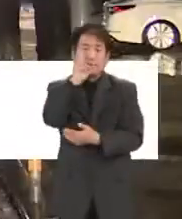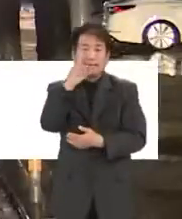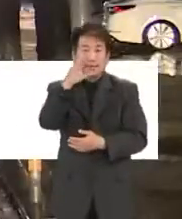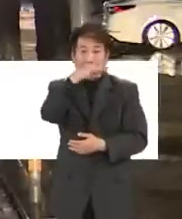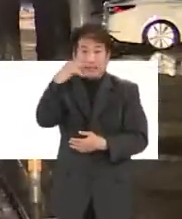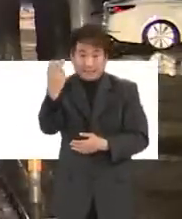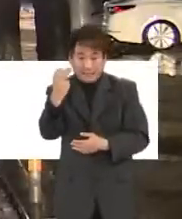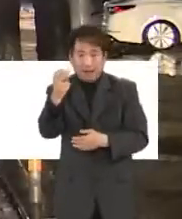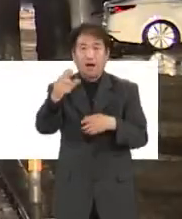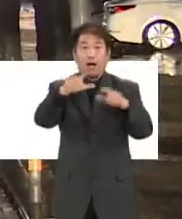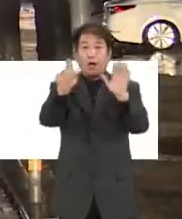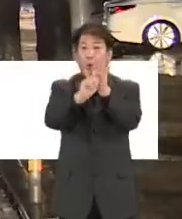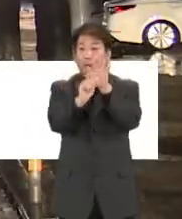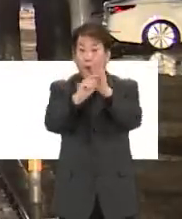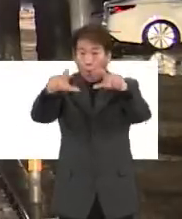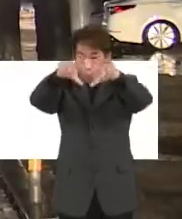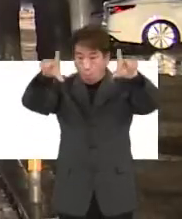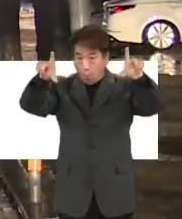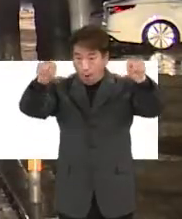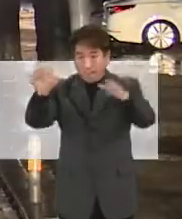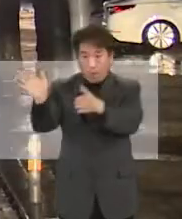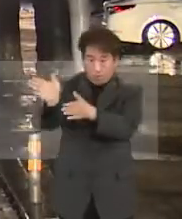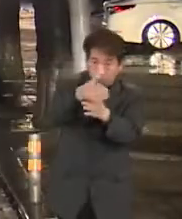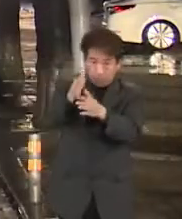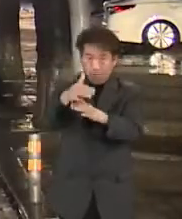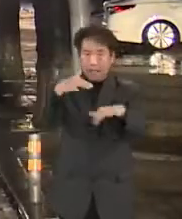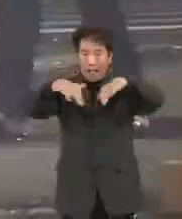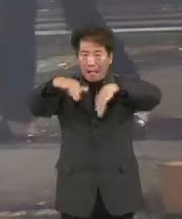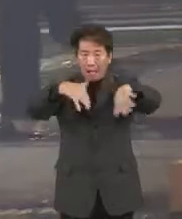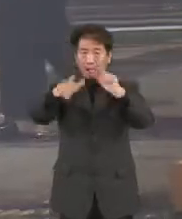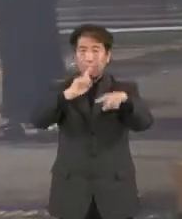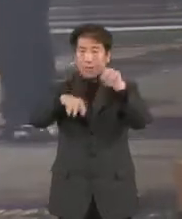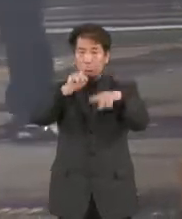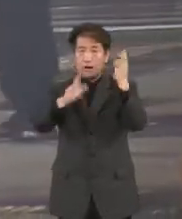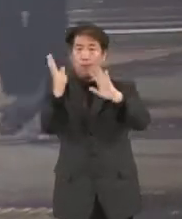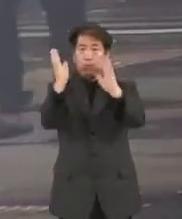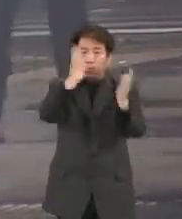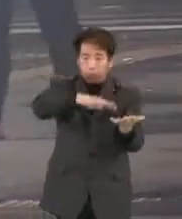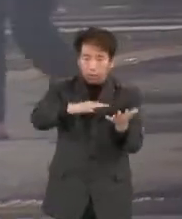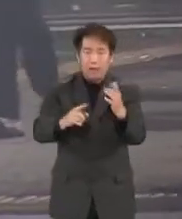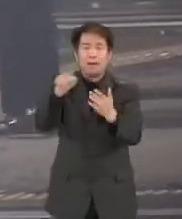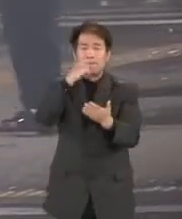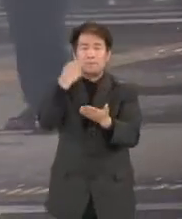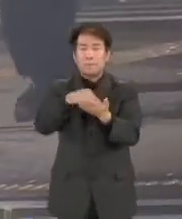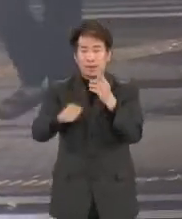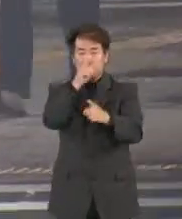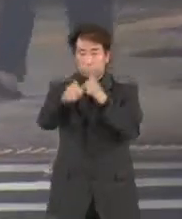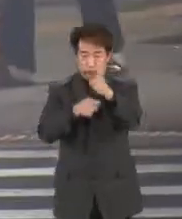간판이 흔들려 안전 조치를 하거나 가로수가 쓰러지는 등 9건의 피해가 접수됐습니다